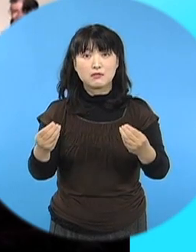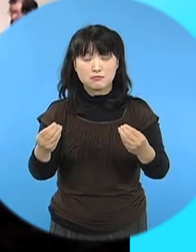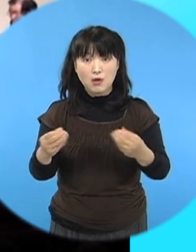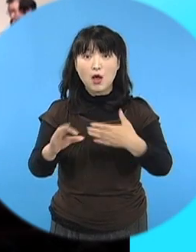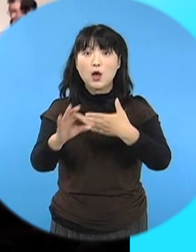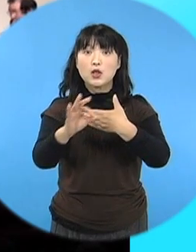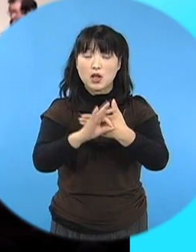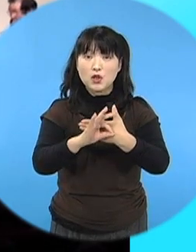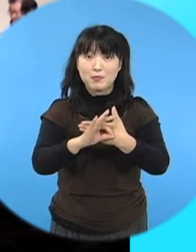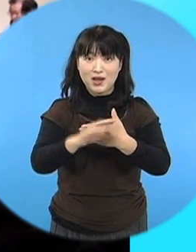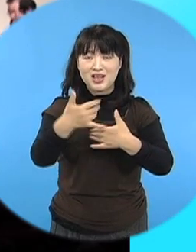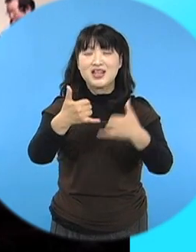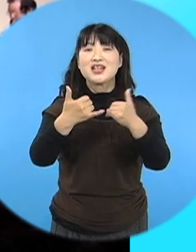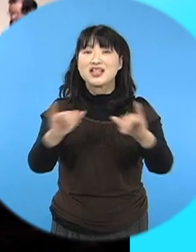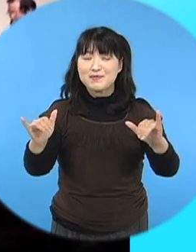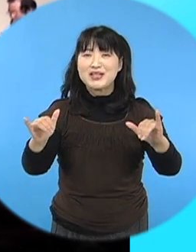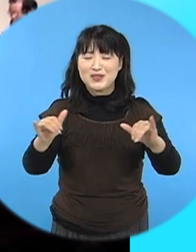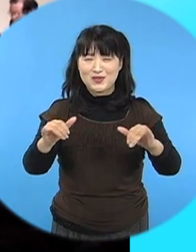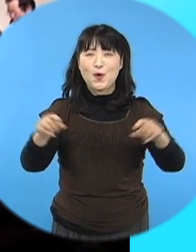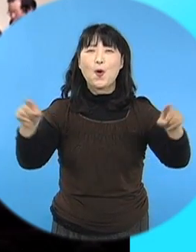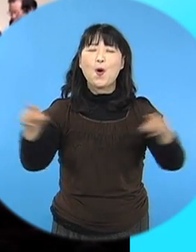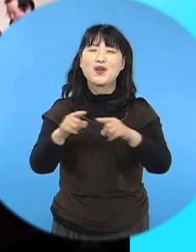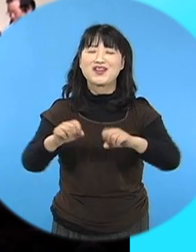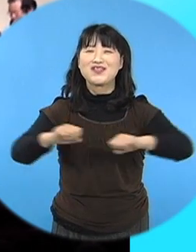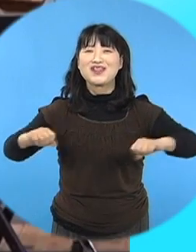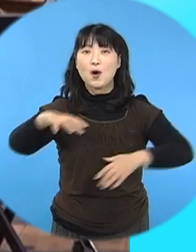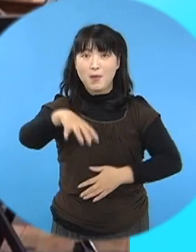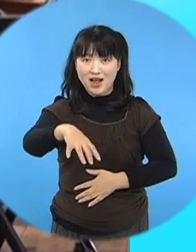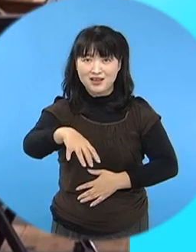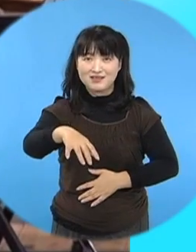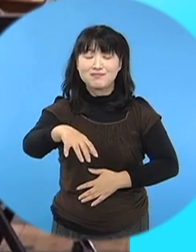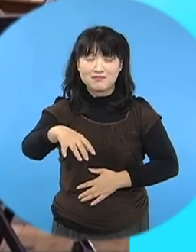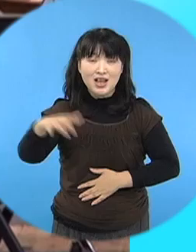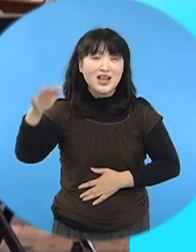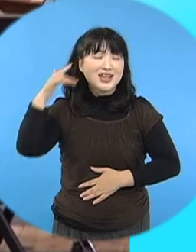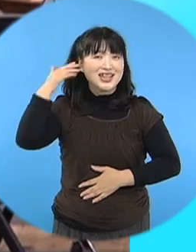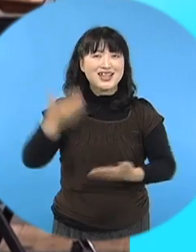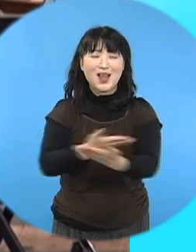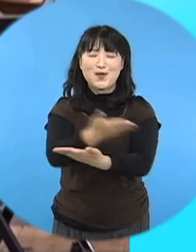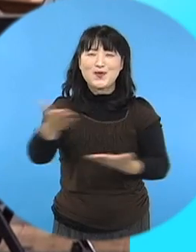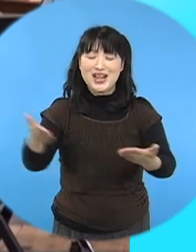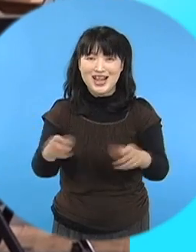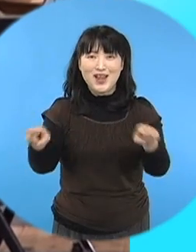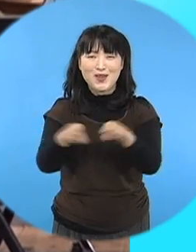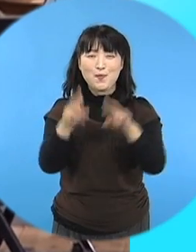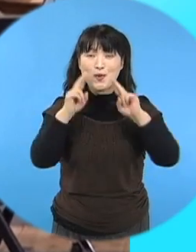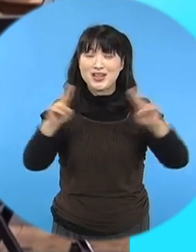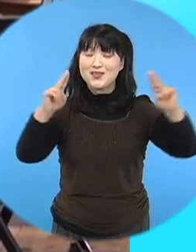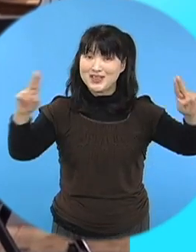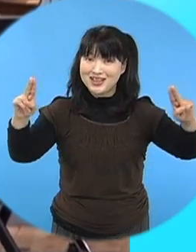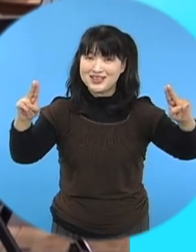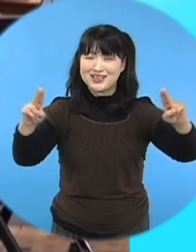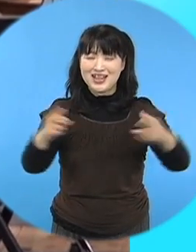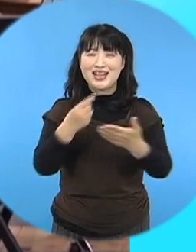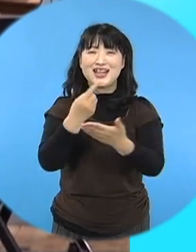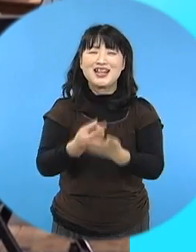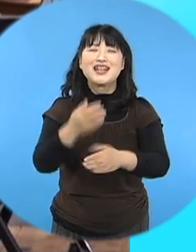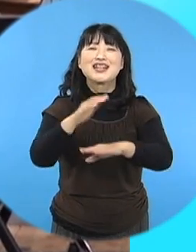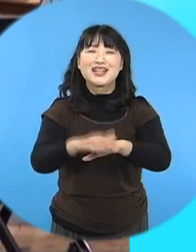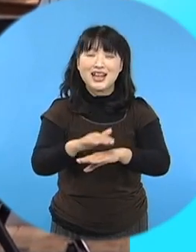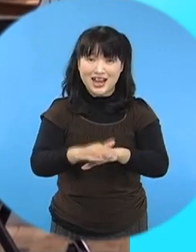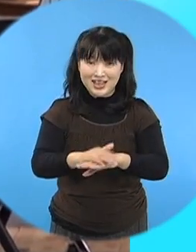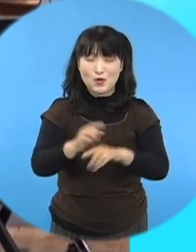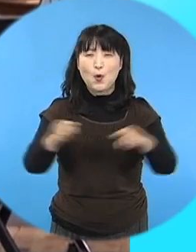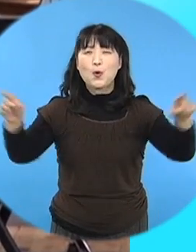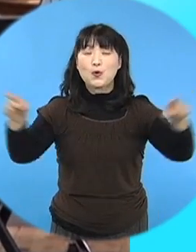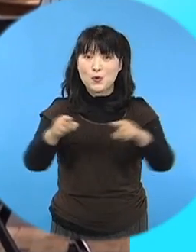例えば市民の音楽広場として聴いて触れて共に歌う参加型コンサート